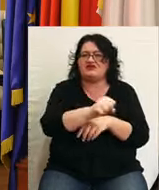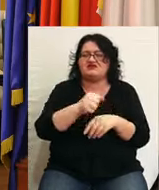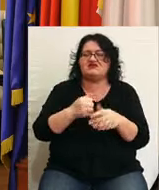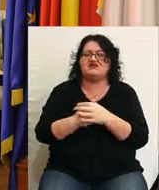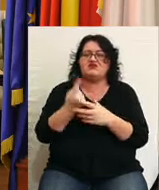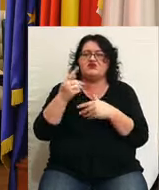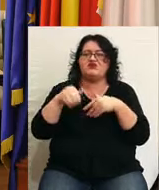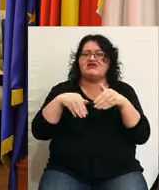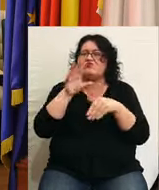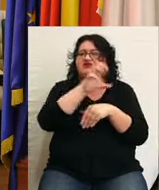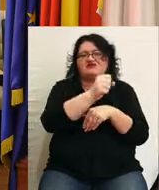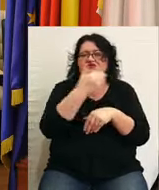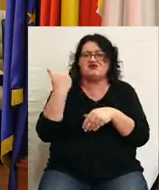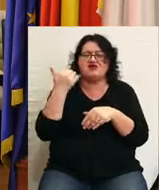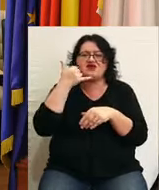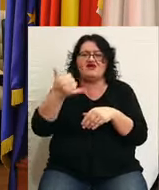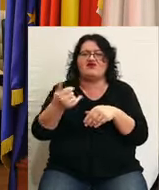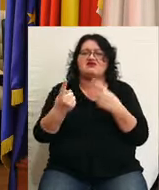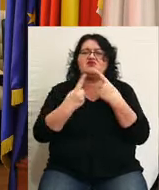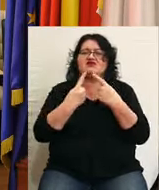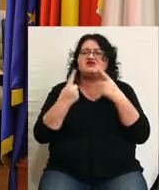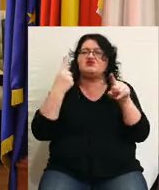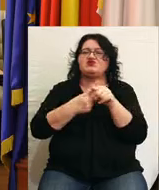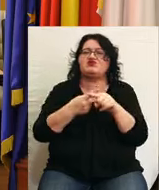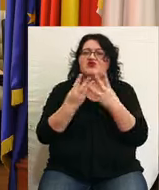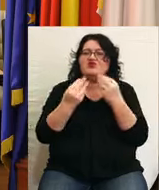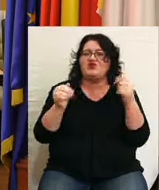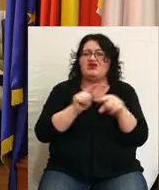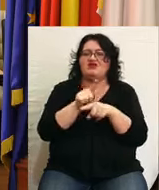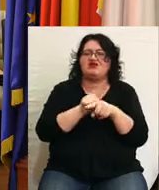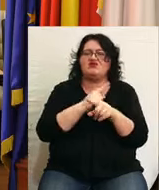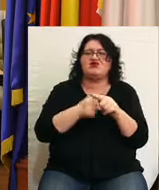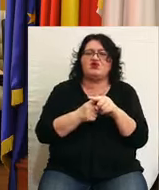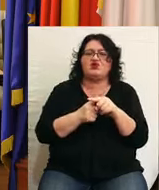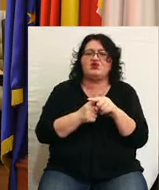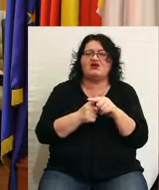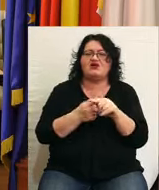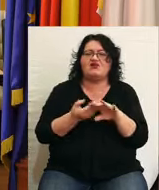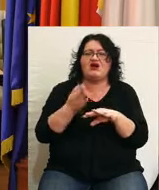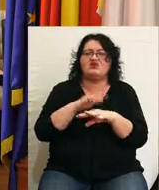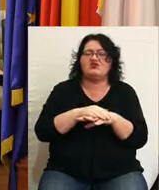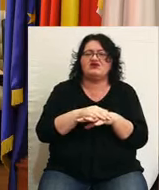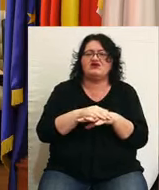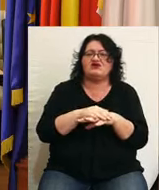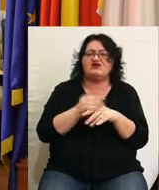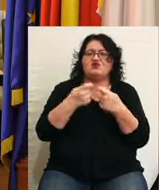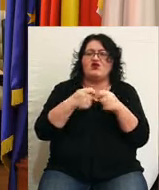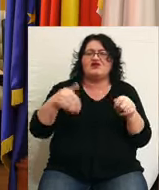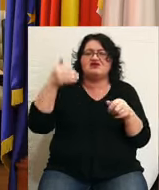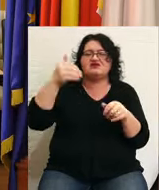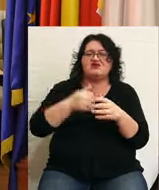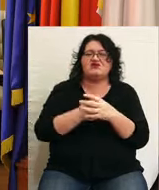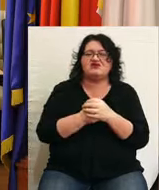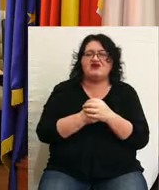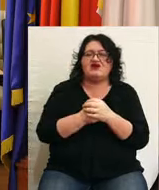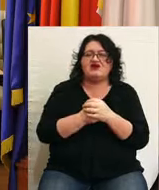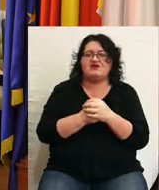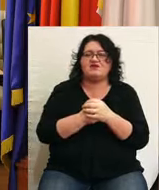telefon. Bineînțeles că suntem în discuții de mult timp și cu mai mult și cu toate instituțiile